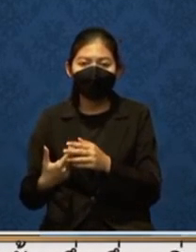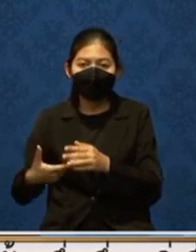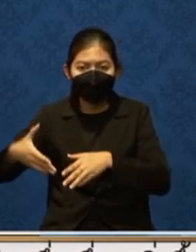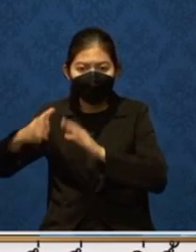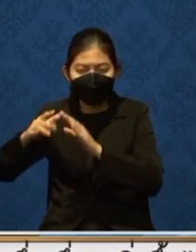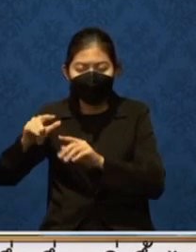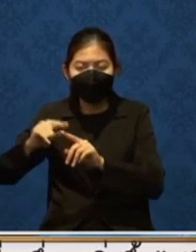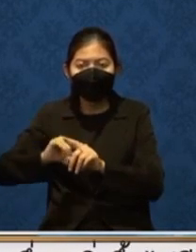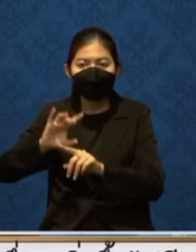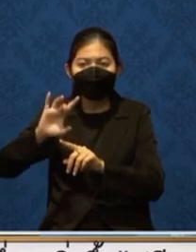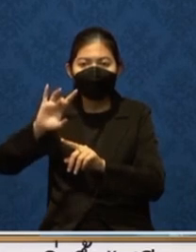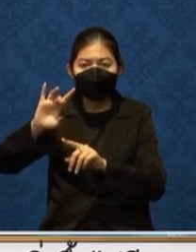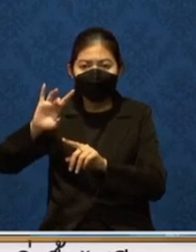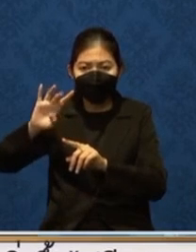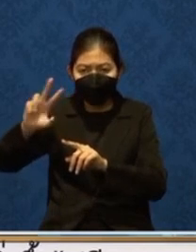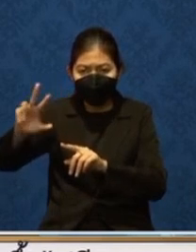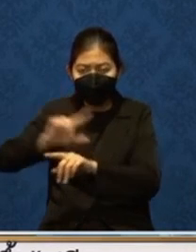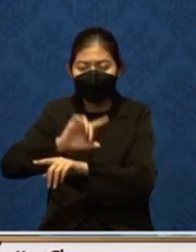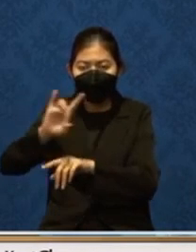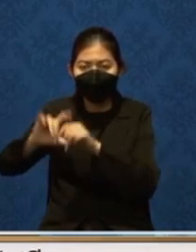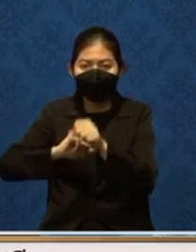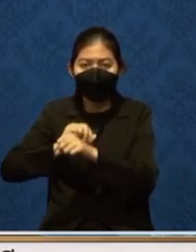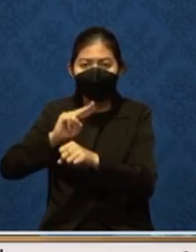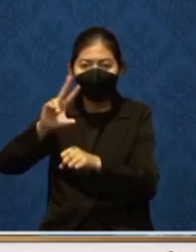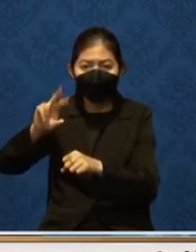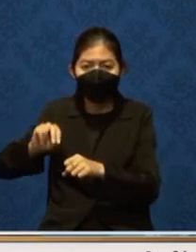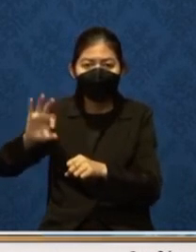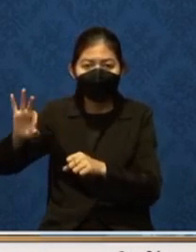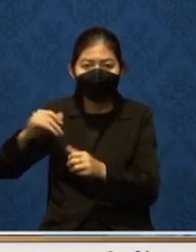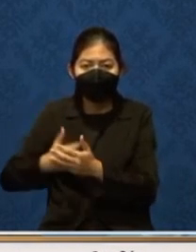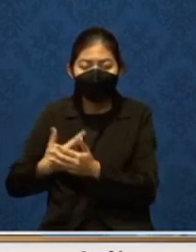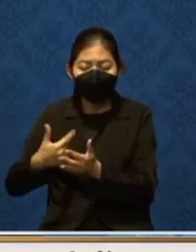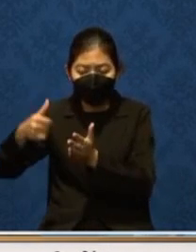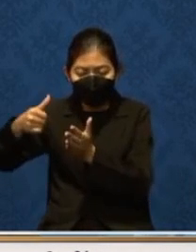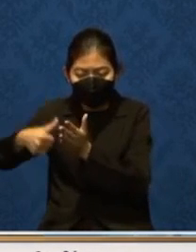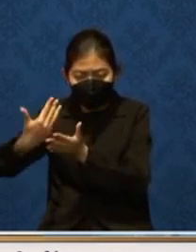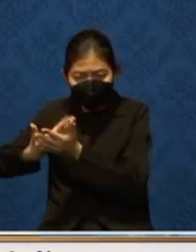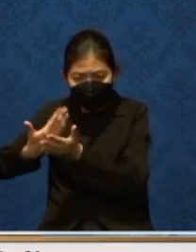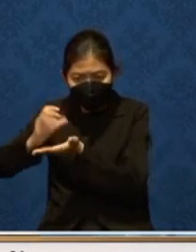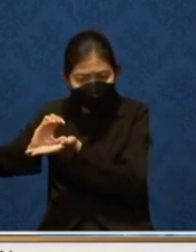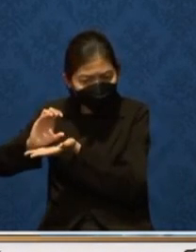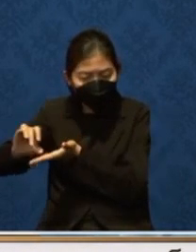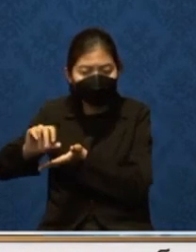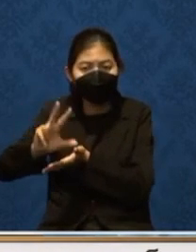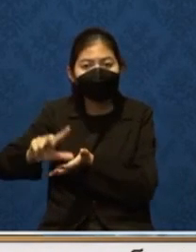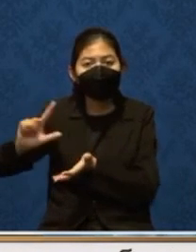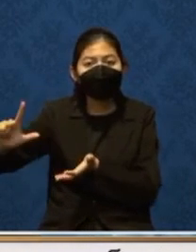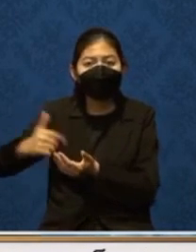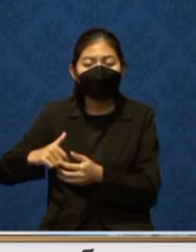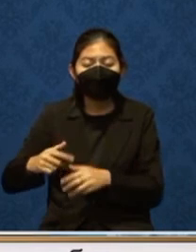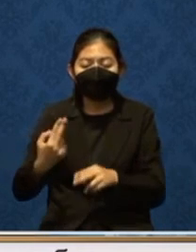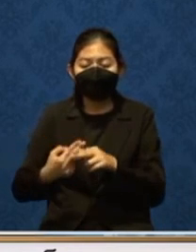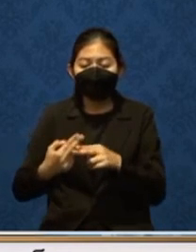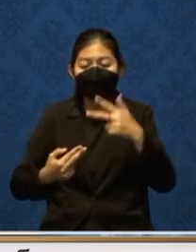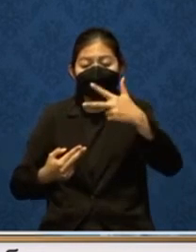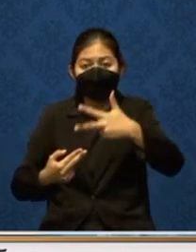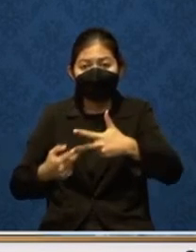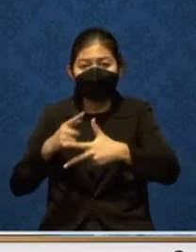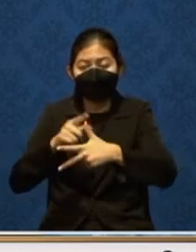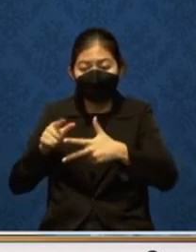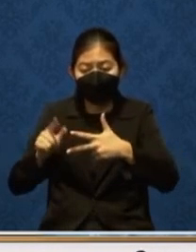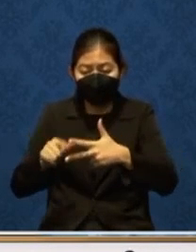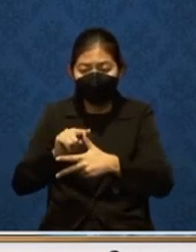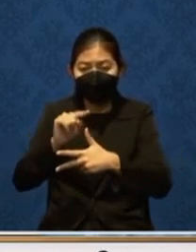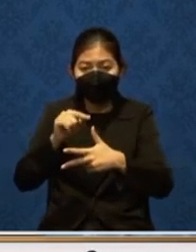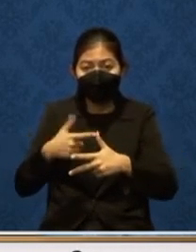มาวที่ 8 มีนาคม 2539 ด้วยคุจดทเบีน 1 ลานบาทมีผู้ถอหุน 3 คนครับ ท่านรัฐมนตรีเองถือหุน